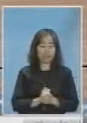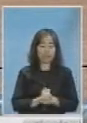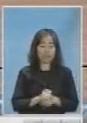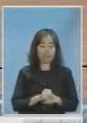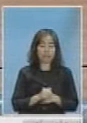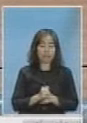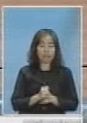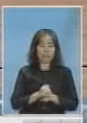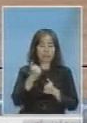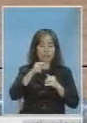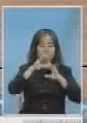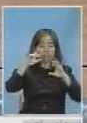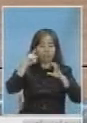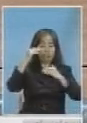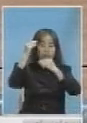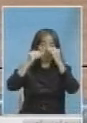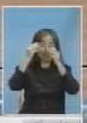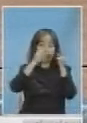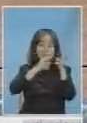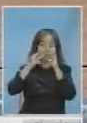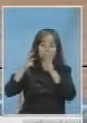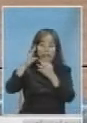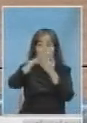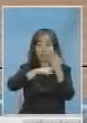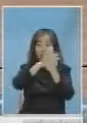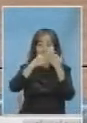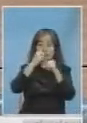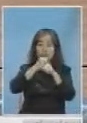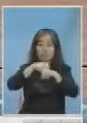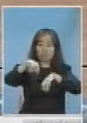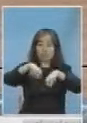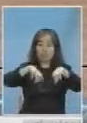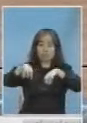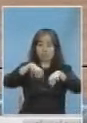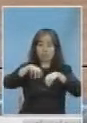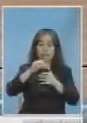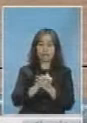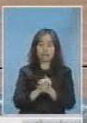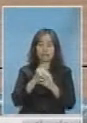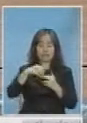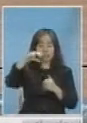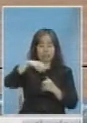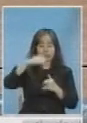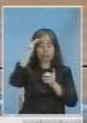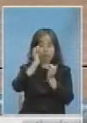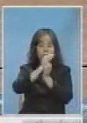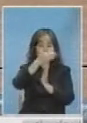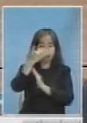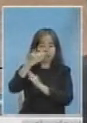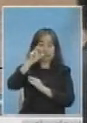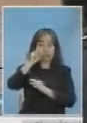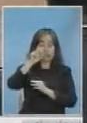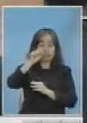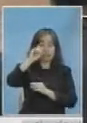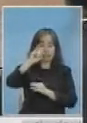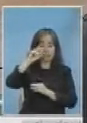รัฐบาลต้องพัฒนากลไกในการทำงานเชิงรุกในเรื่องนี้สำนักงานตำรวจแห่งชาติ DSI